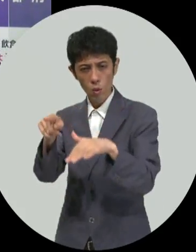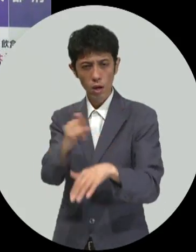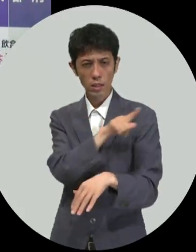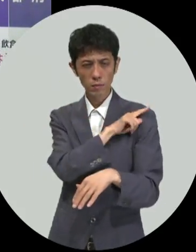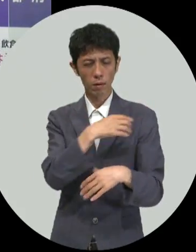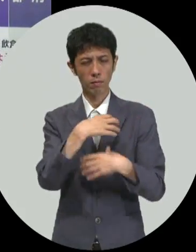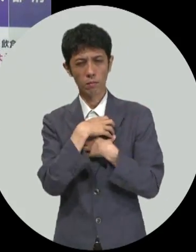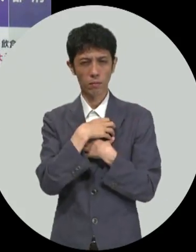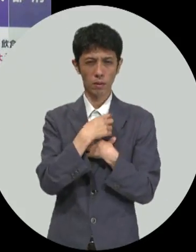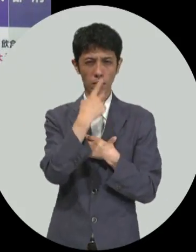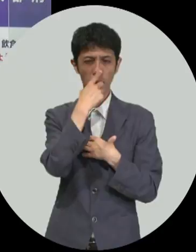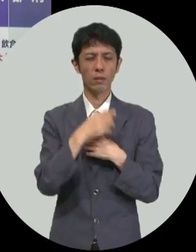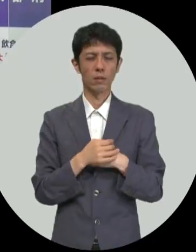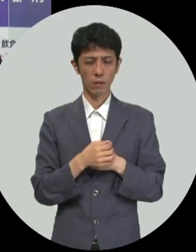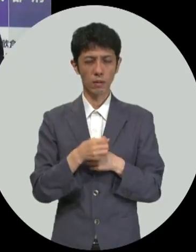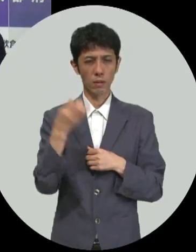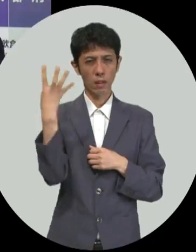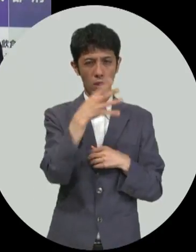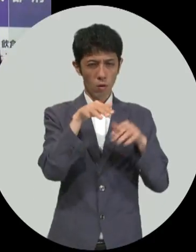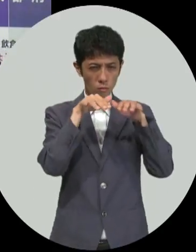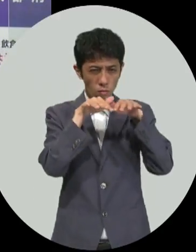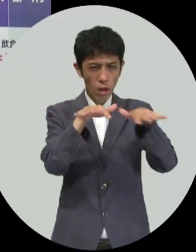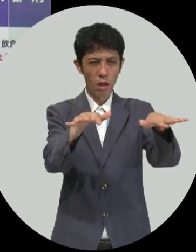ますが、この第4波の時の、